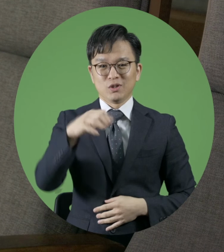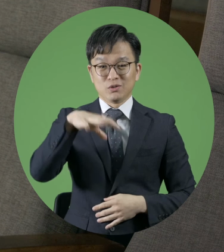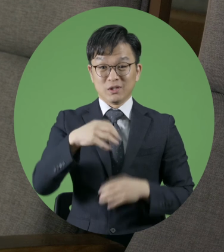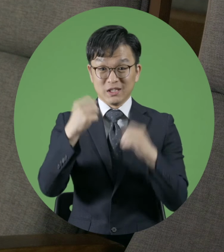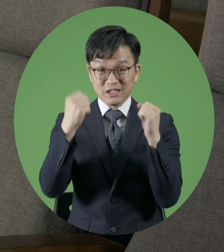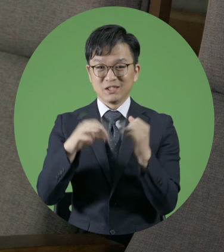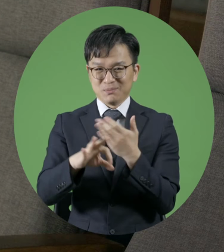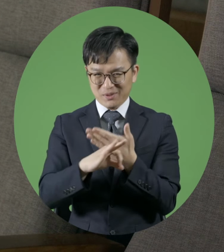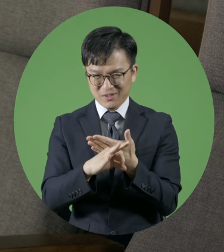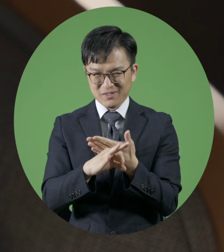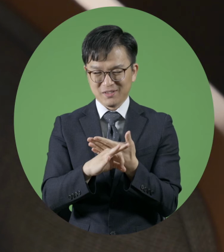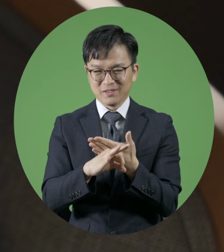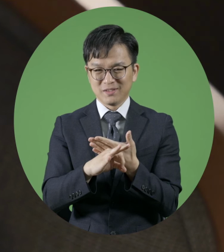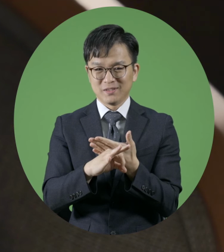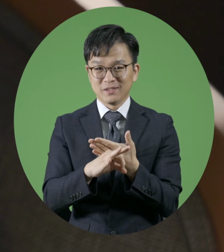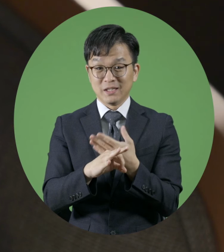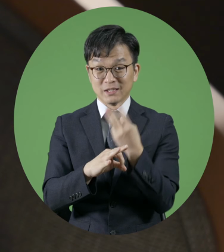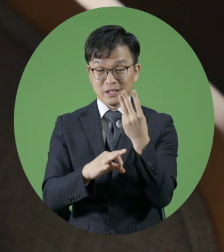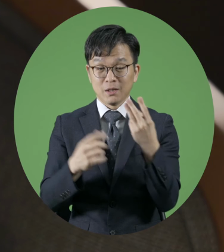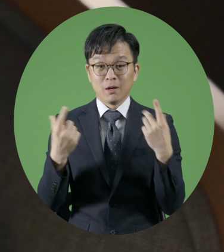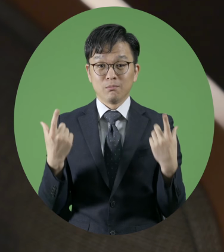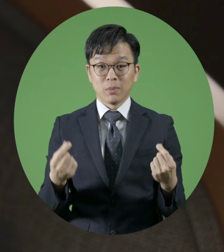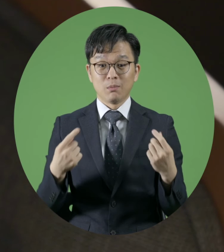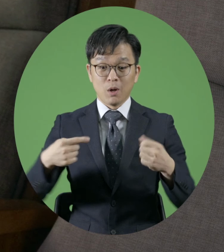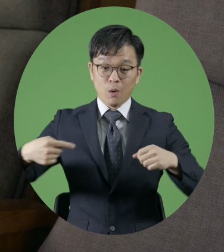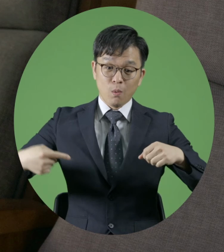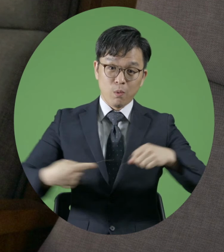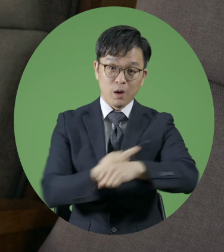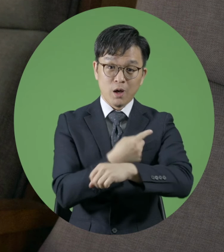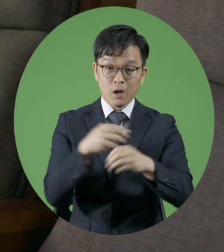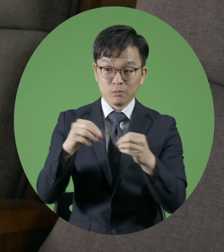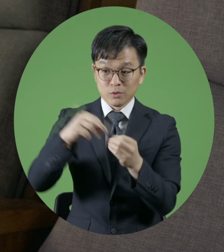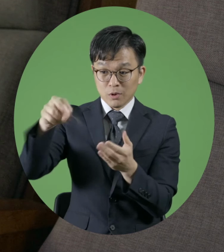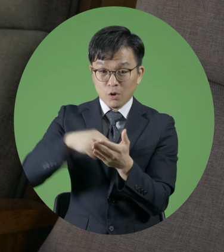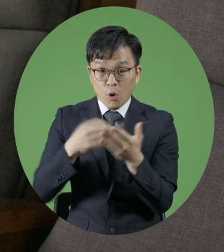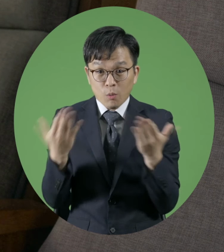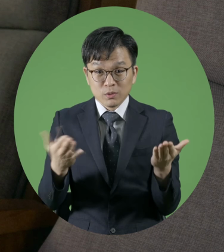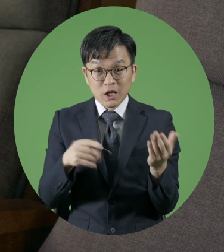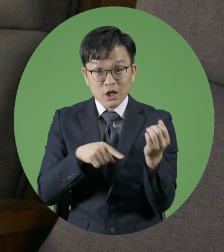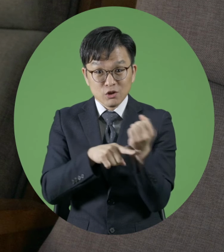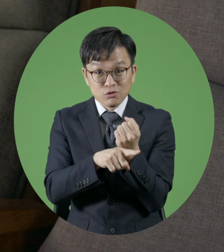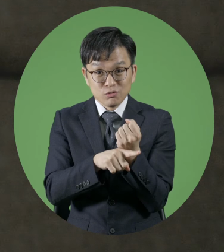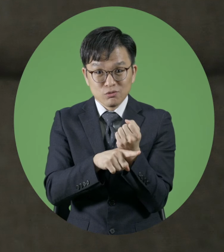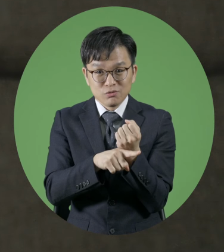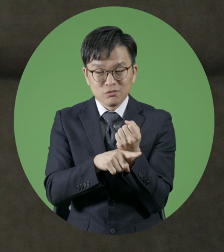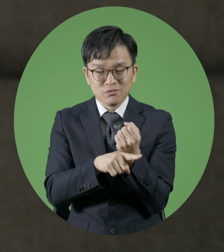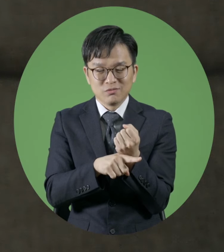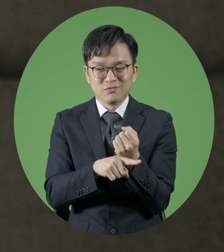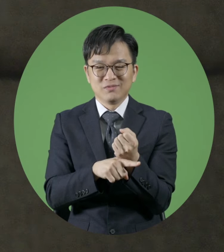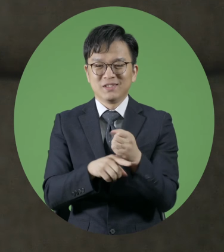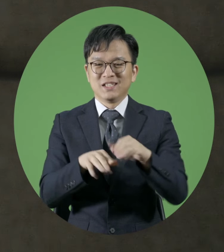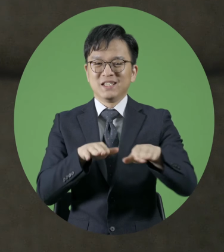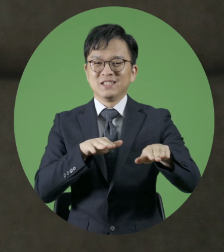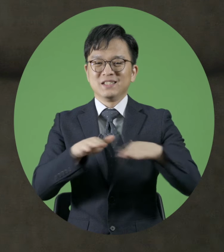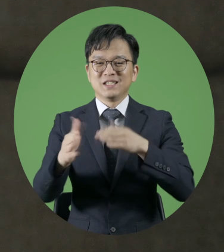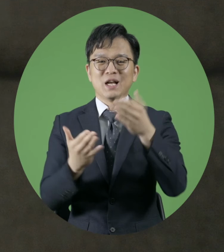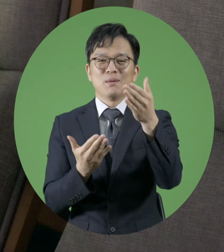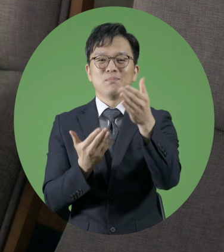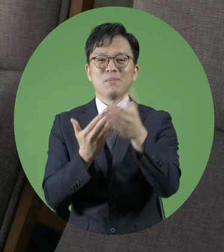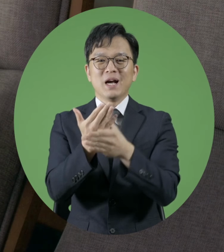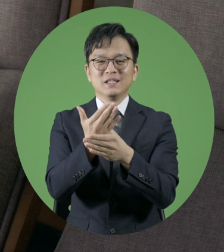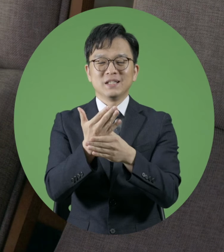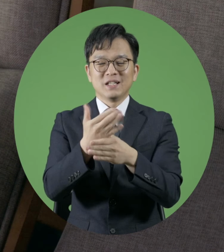지역에 있을 때. 이 세 가지 경우가 아닌데 긴급 재난 문자가 안 왔다고요? 지진 발생 규모에